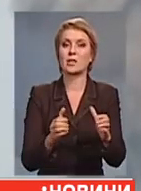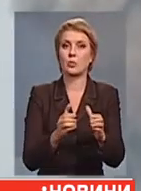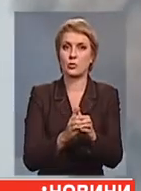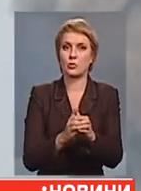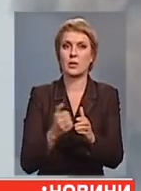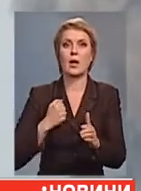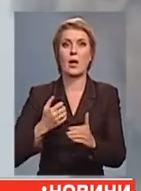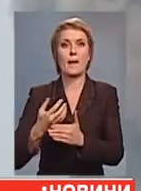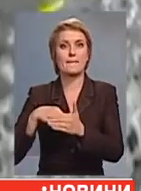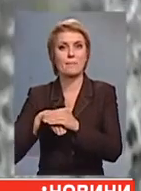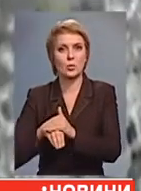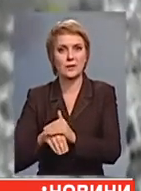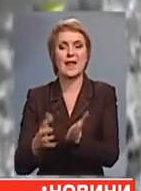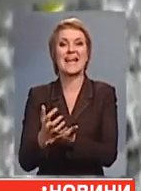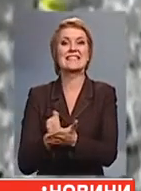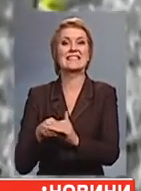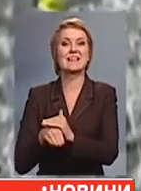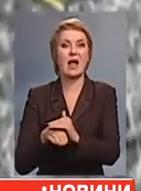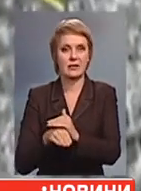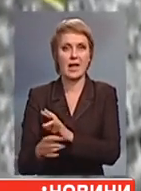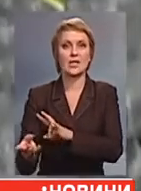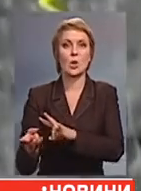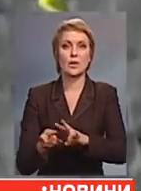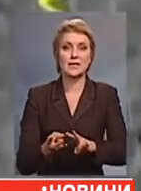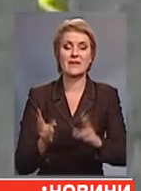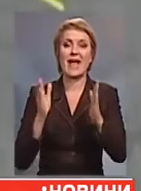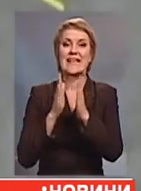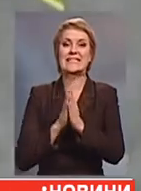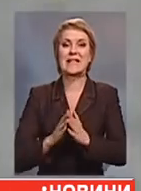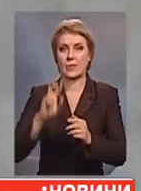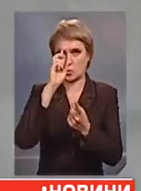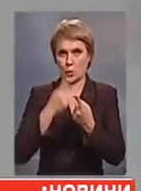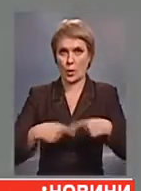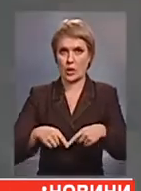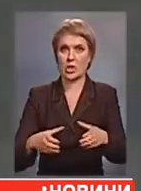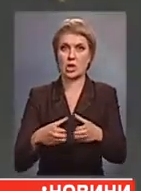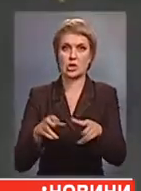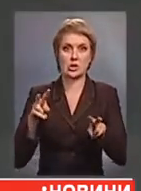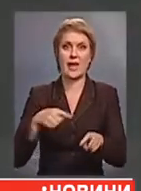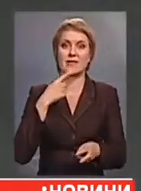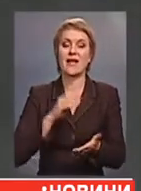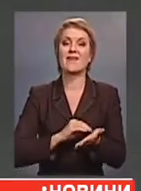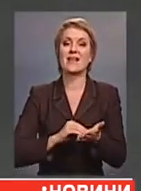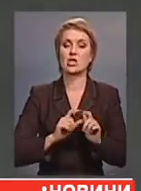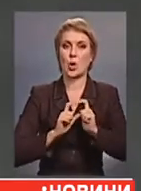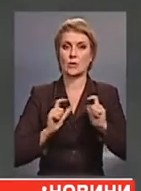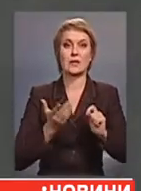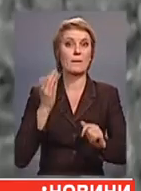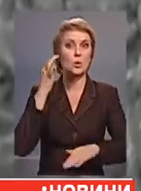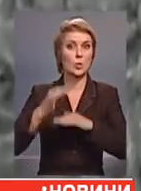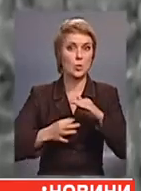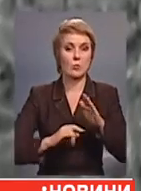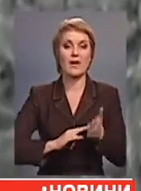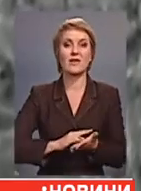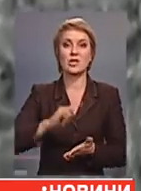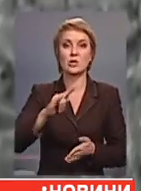і склади терористів Ісламської держави, сказав речник Міноборони Федерації Ігор Конашенков. За його словами, минулої доби